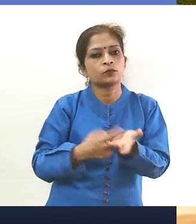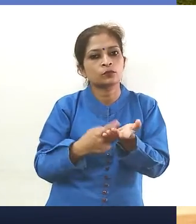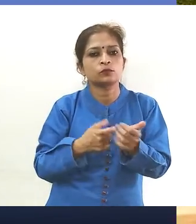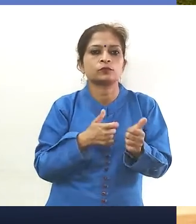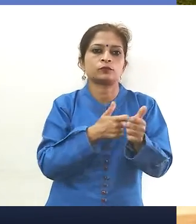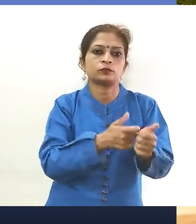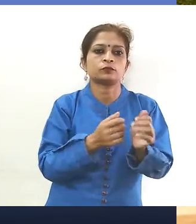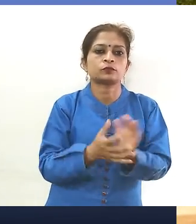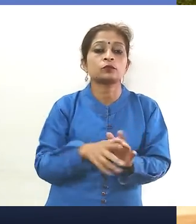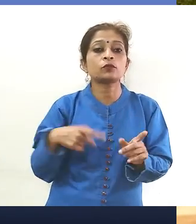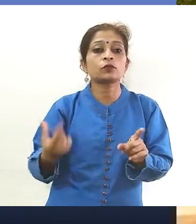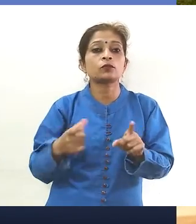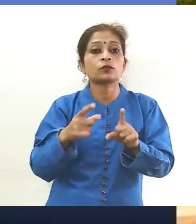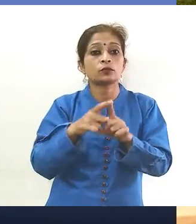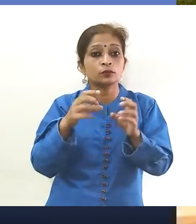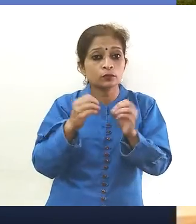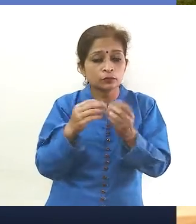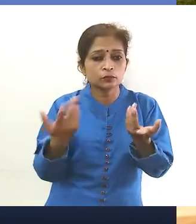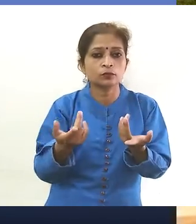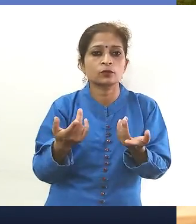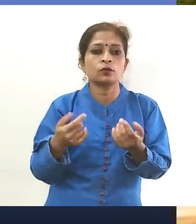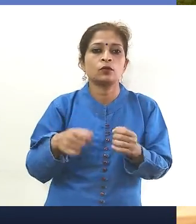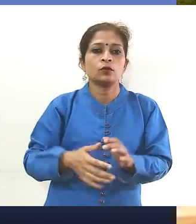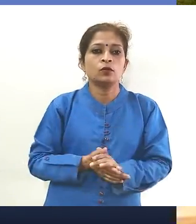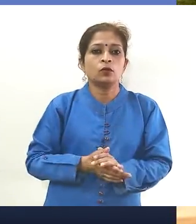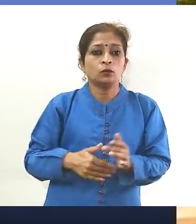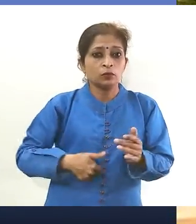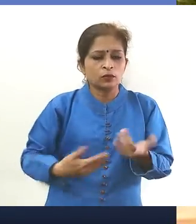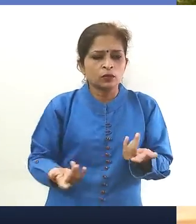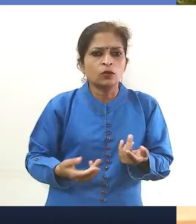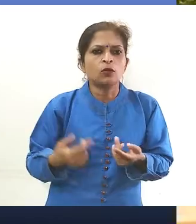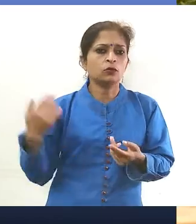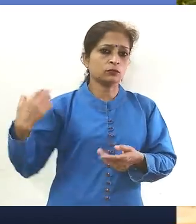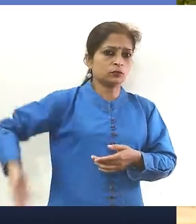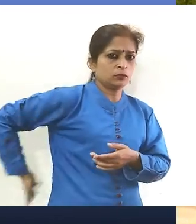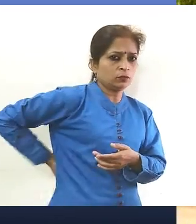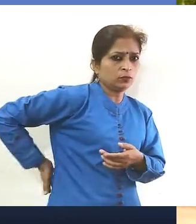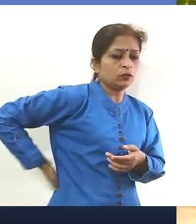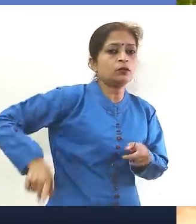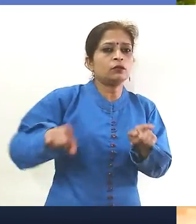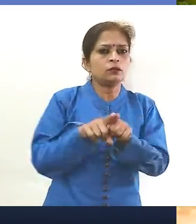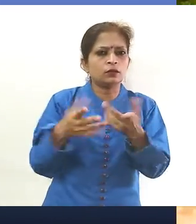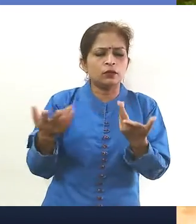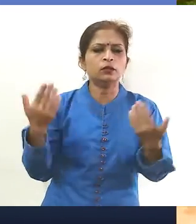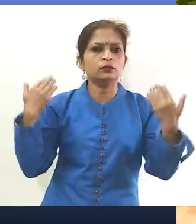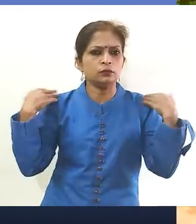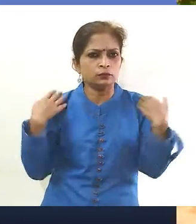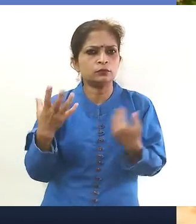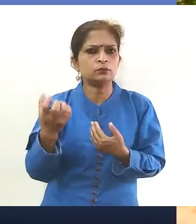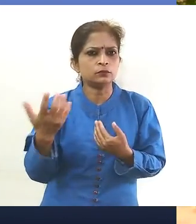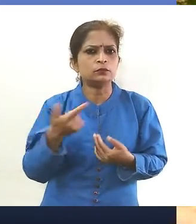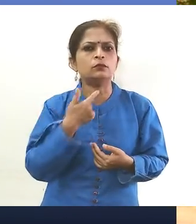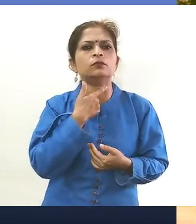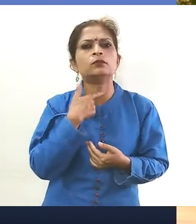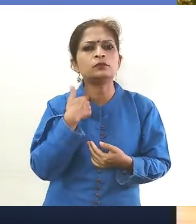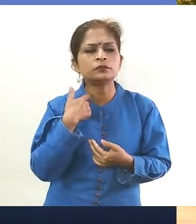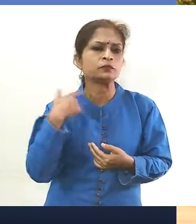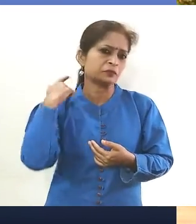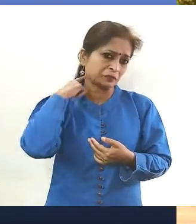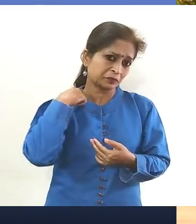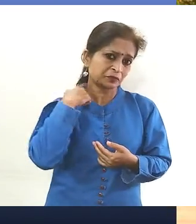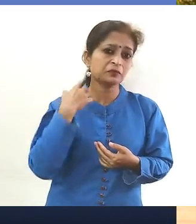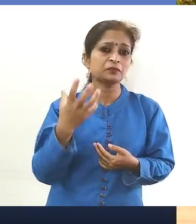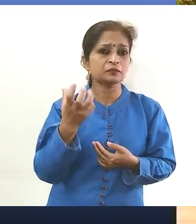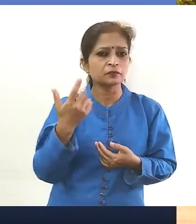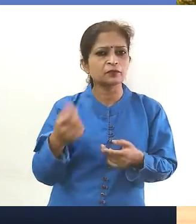डायबिटीज और वेट के साथ साथ पीठ के लिए, कमर के लिए भी आसन विशेष लाभ करते हैं। तो एक तो कंधों में, गर्दन में दर्द है तो ये अभ्यास तो कर ही लें, सूक्ष्म